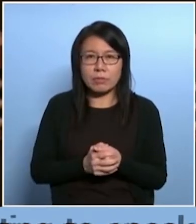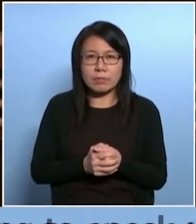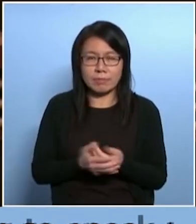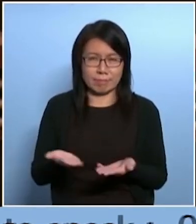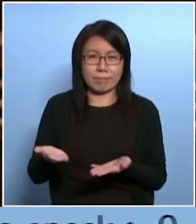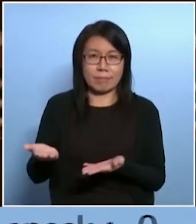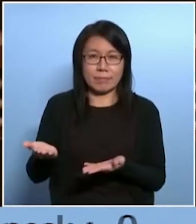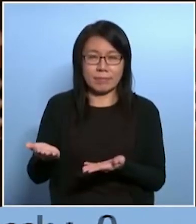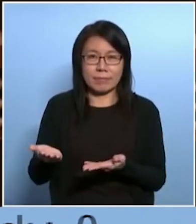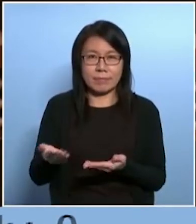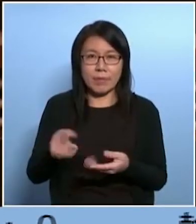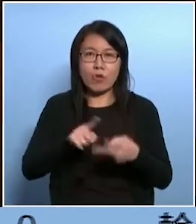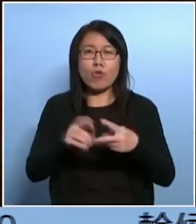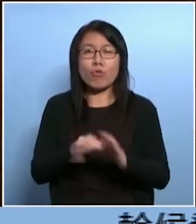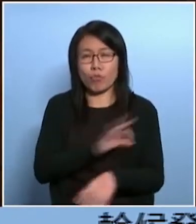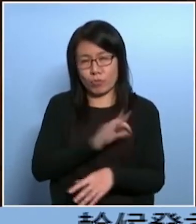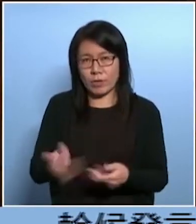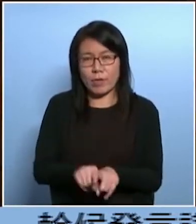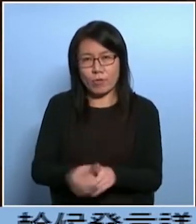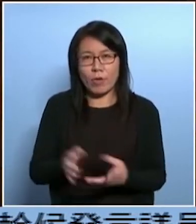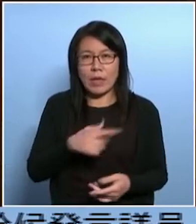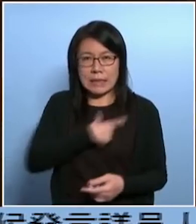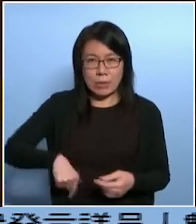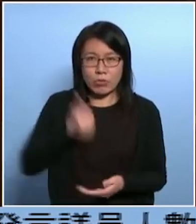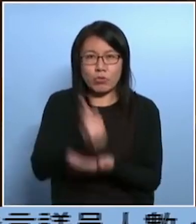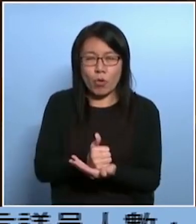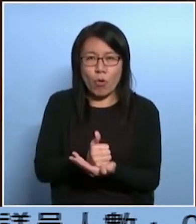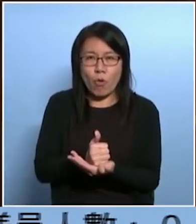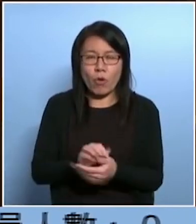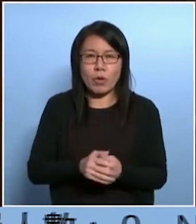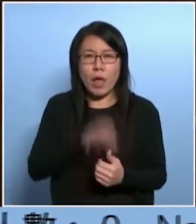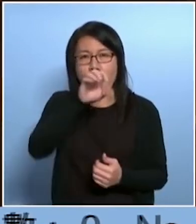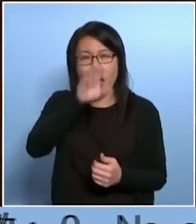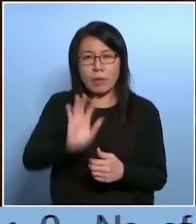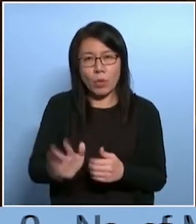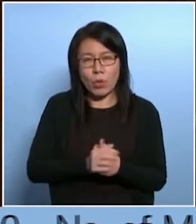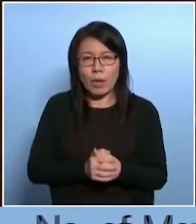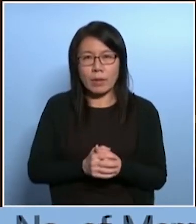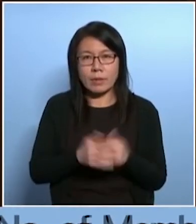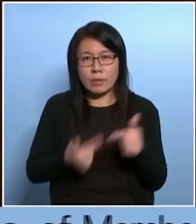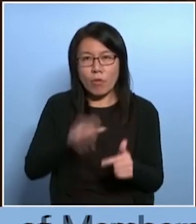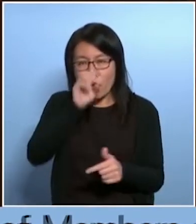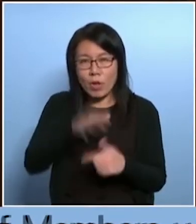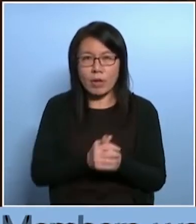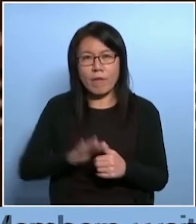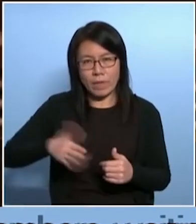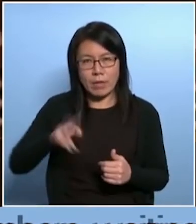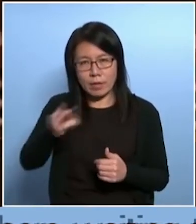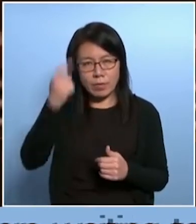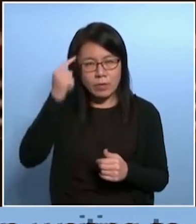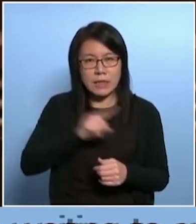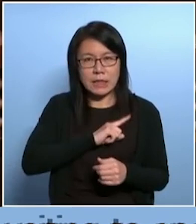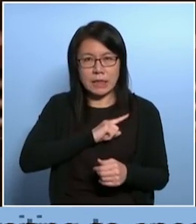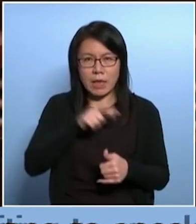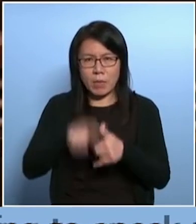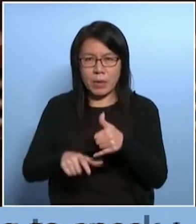嗱，工聯會 請各位議員不要在座位繼續發聲， 反映到你哋自己嗰